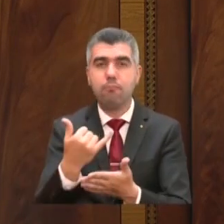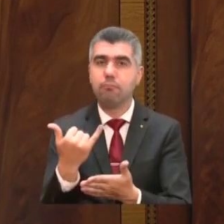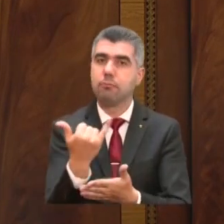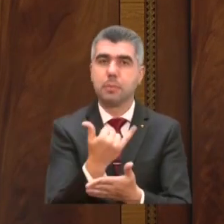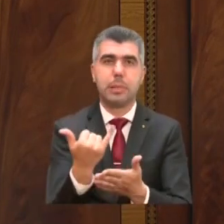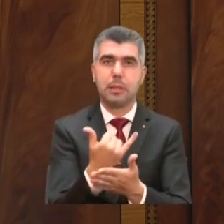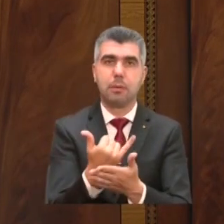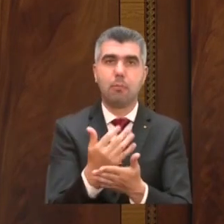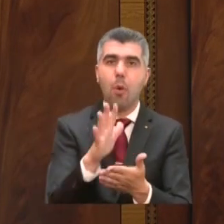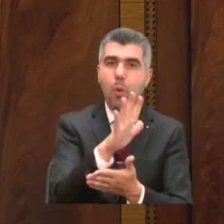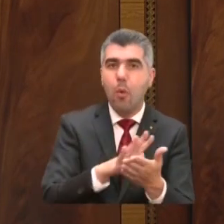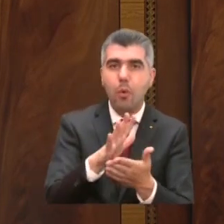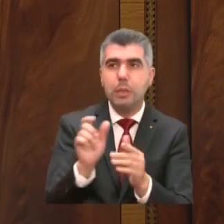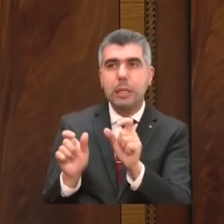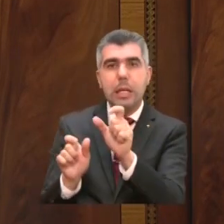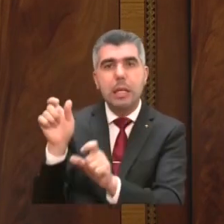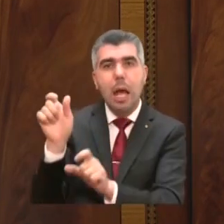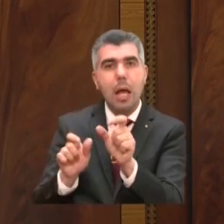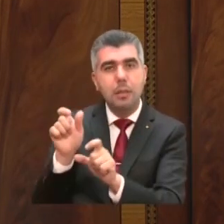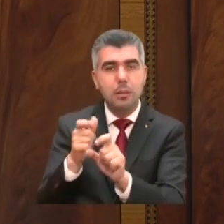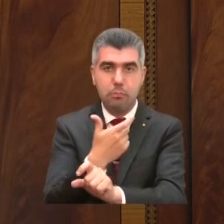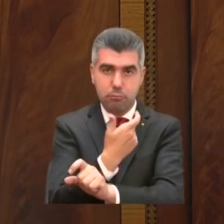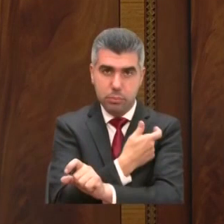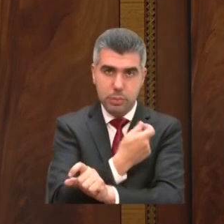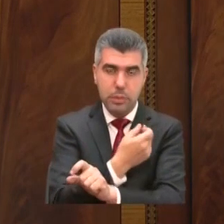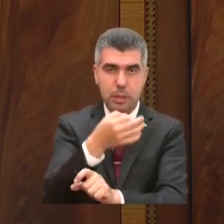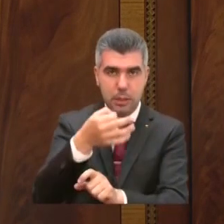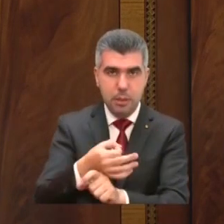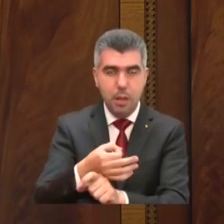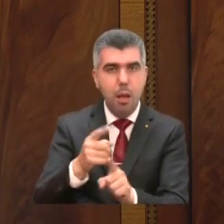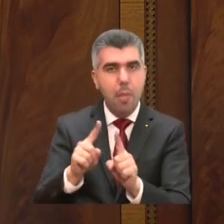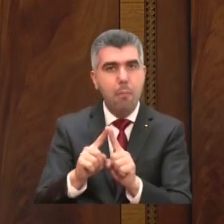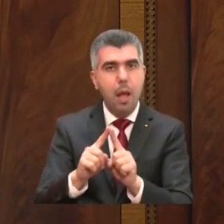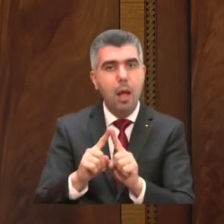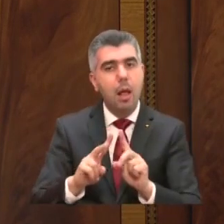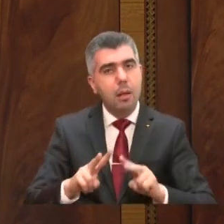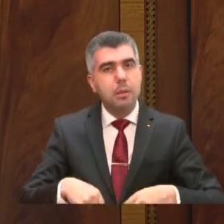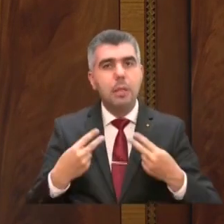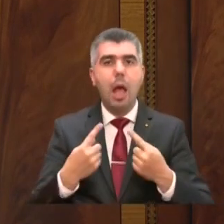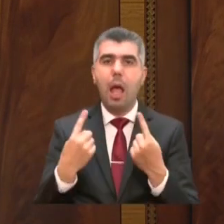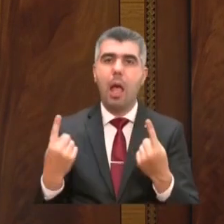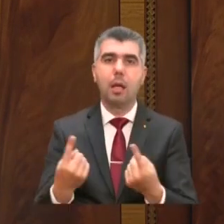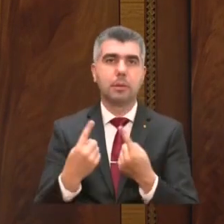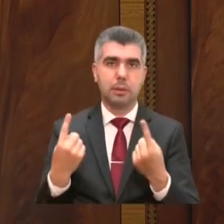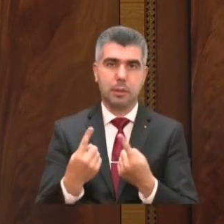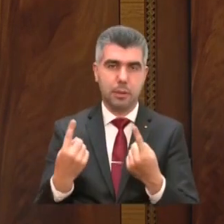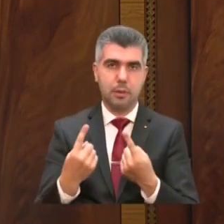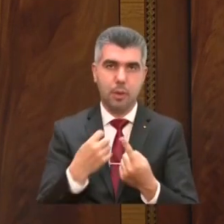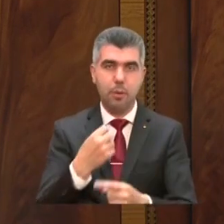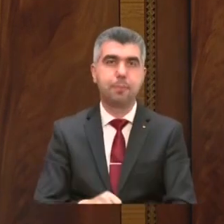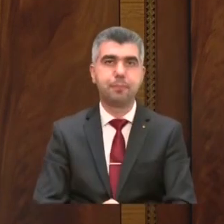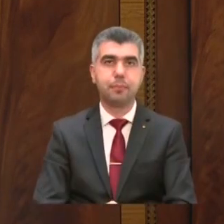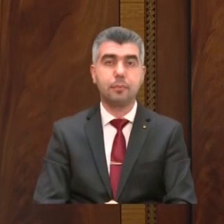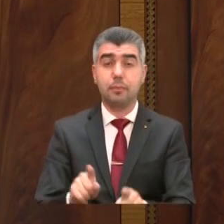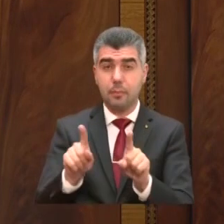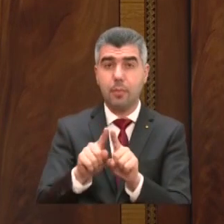ce document officiel jouera un rôle crucial pour permettre aux citoyens vacciner de reprendre un cours de vie normale la